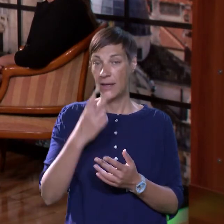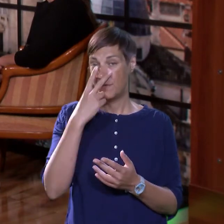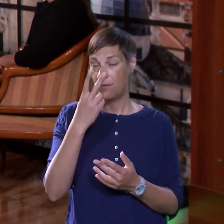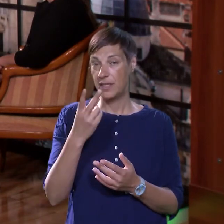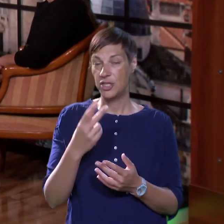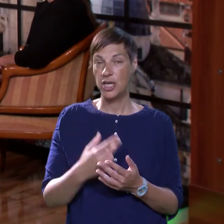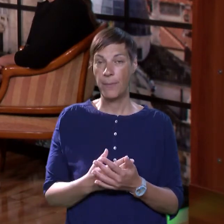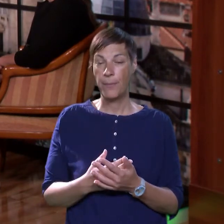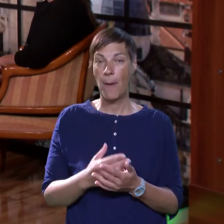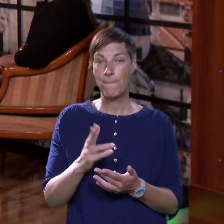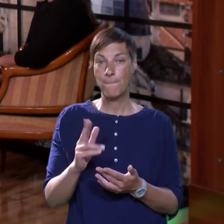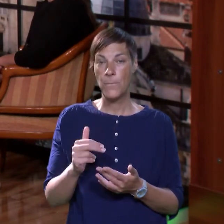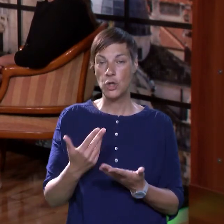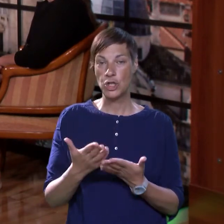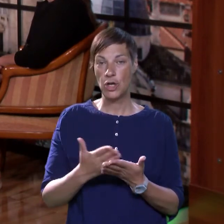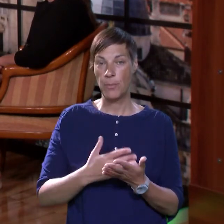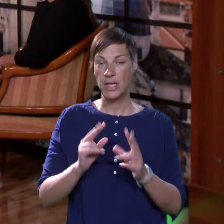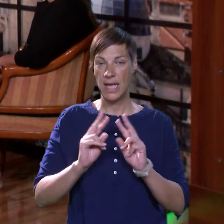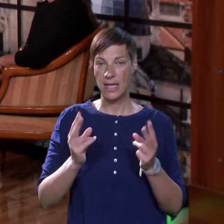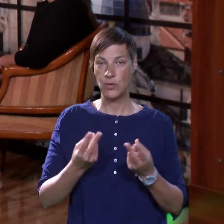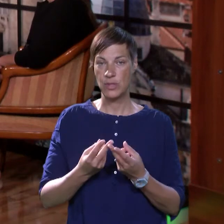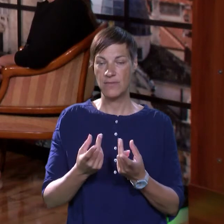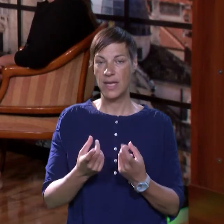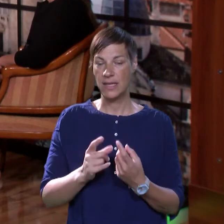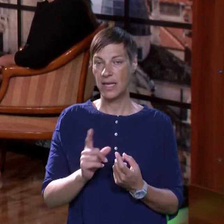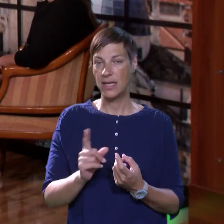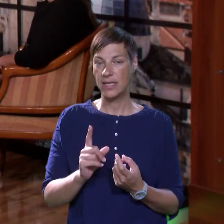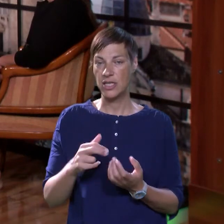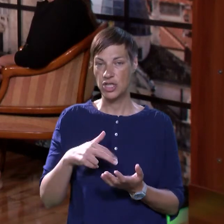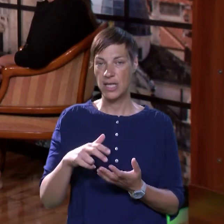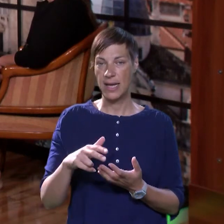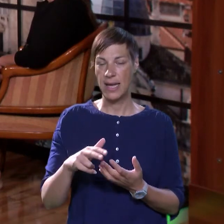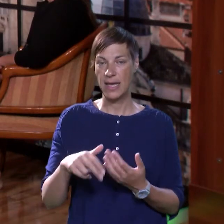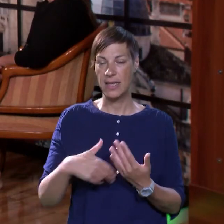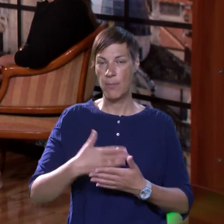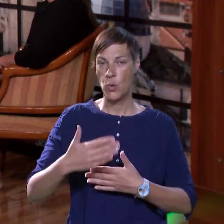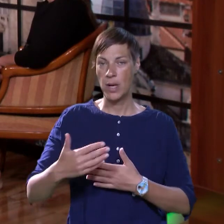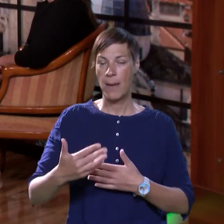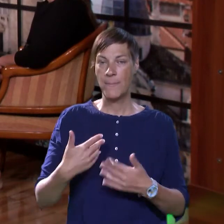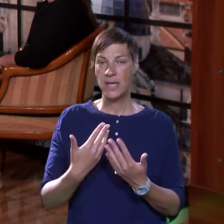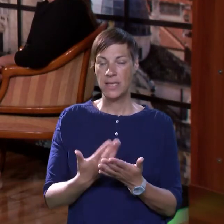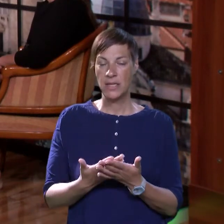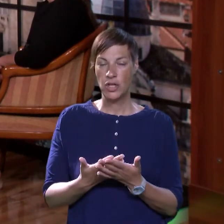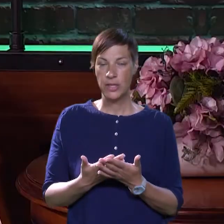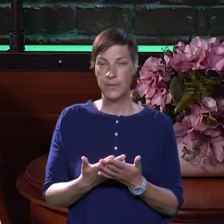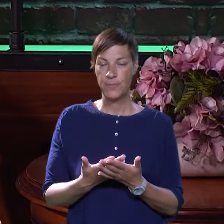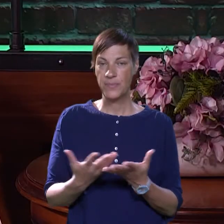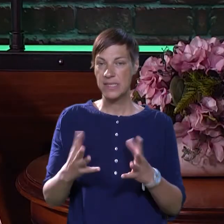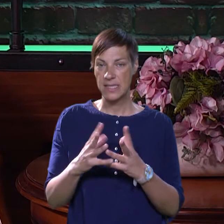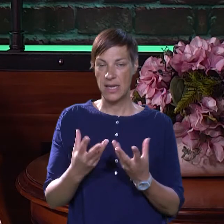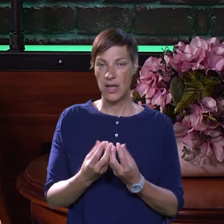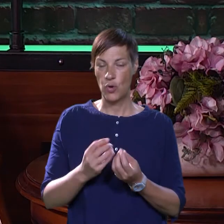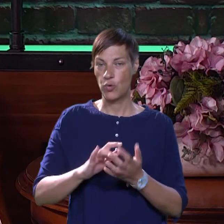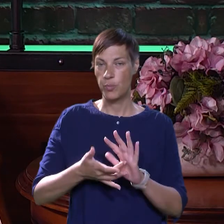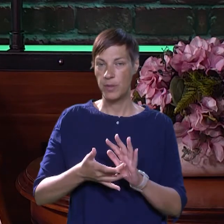Vidjet ćemo, dakle, postoje neki modeli u svijetu, ali ništa ne idemo u naprijed dok se u stvari ne